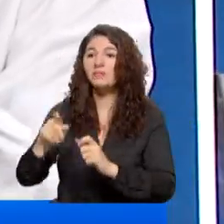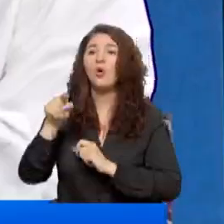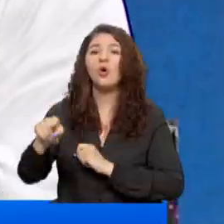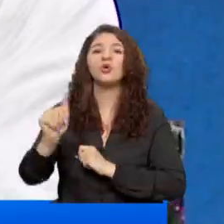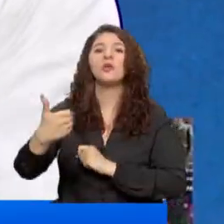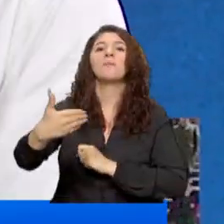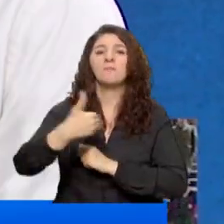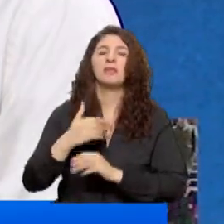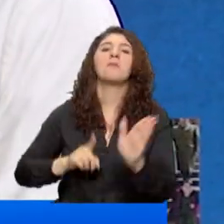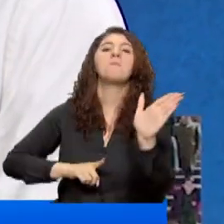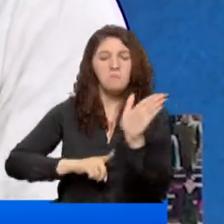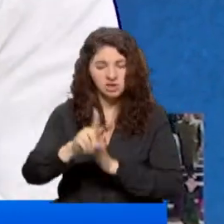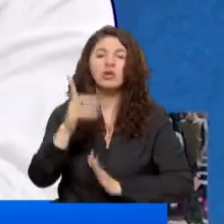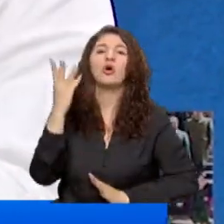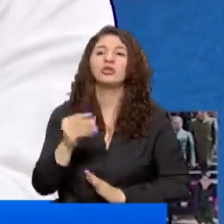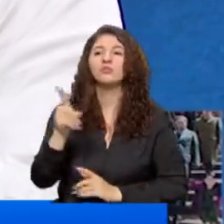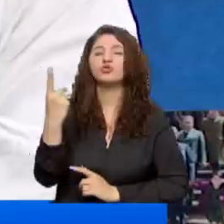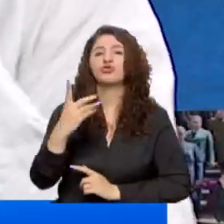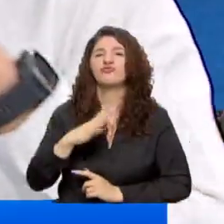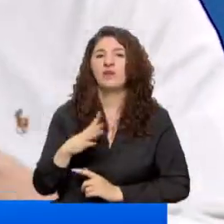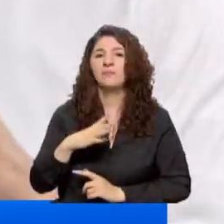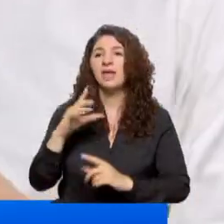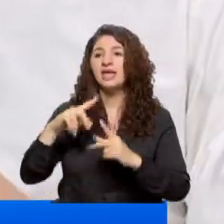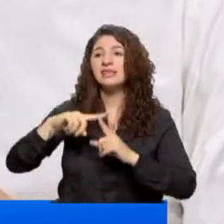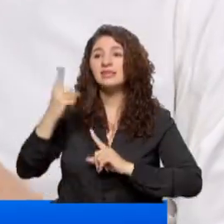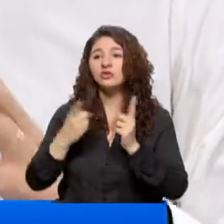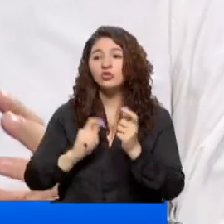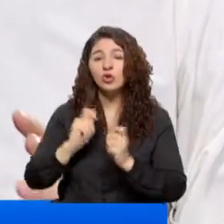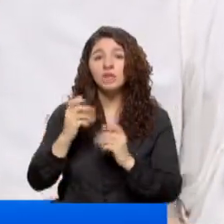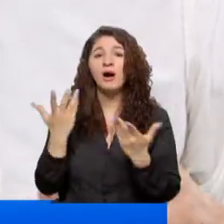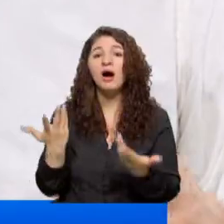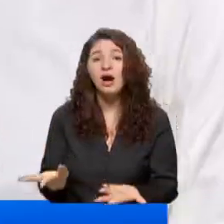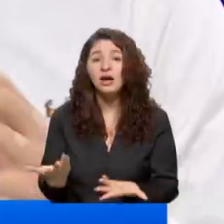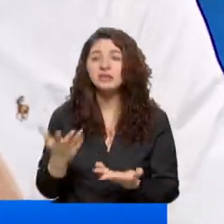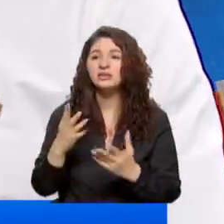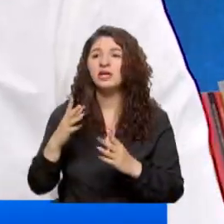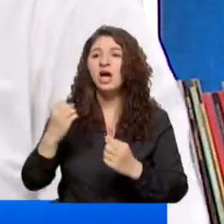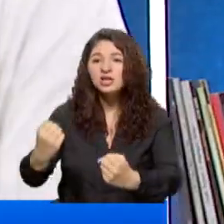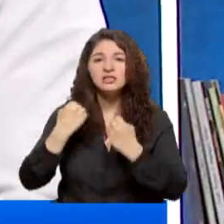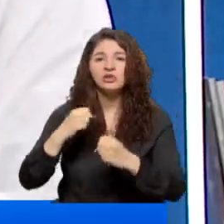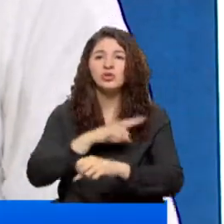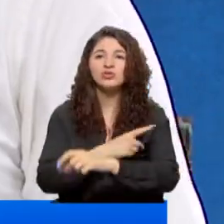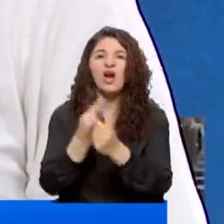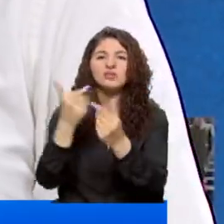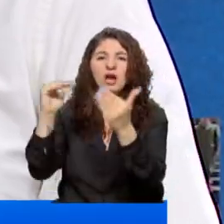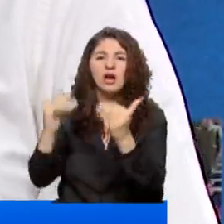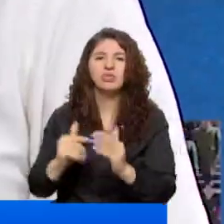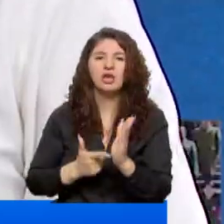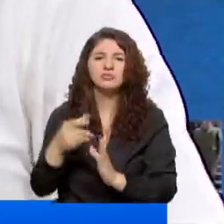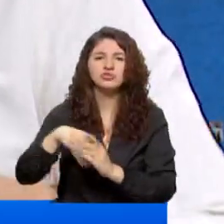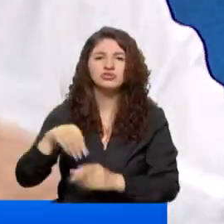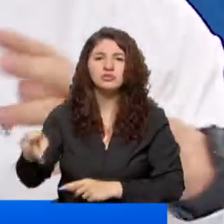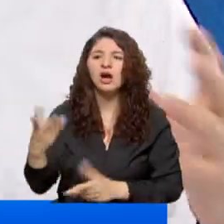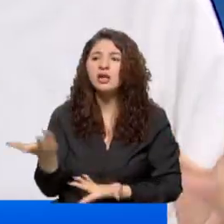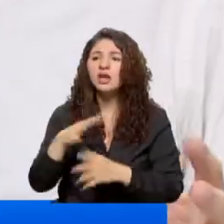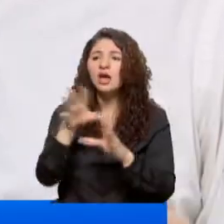sözlerinden başarılı Şılgın Bir de şu an teknoloji kullanımı artık kas hücre ihtiyacını çok az altı tarımda